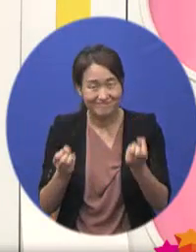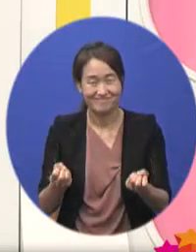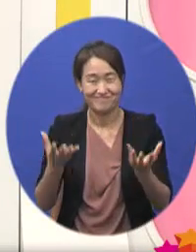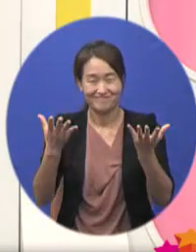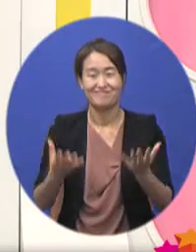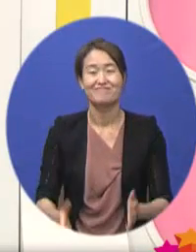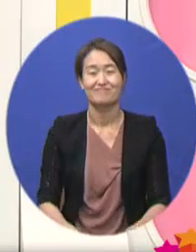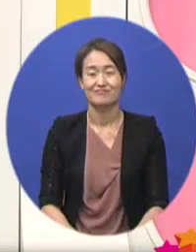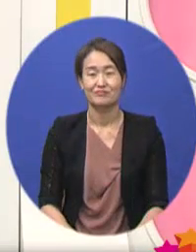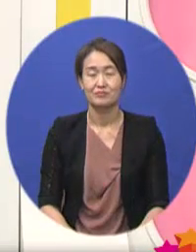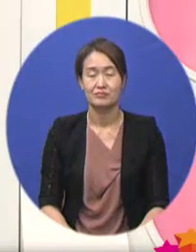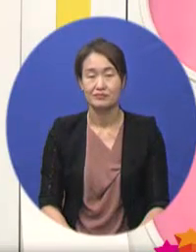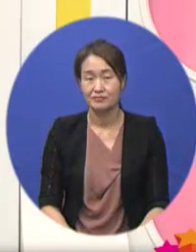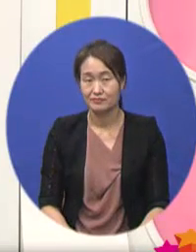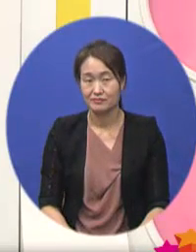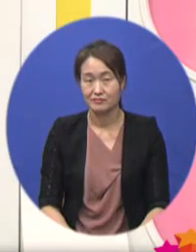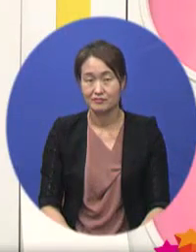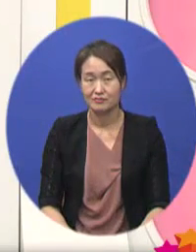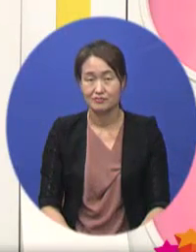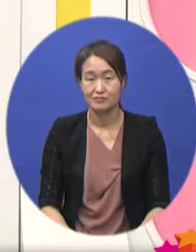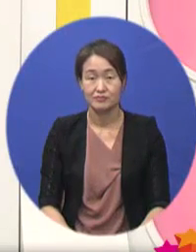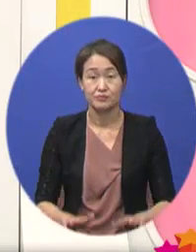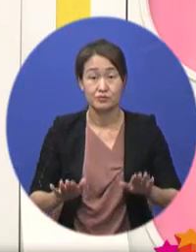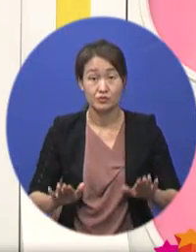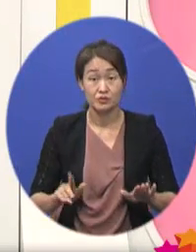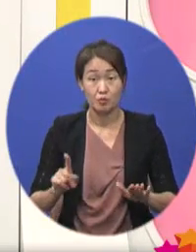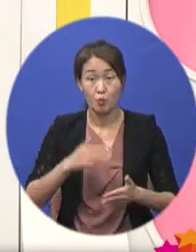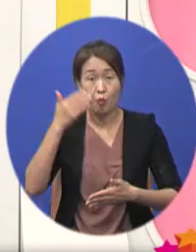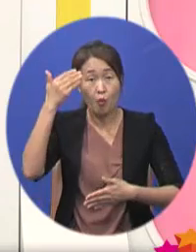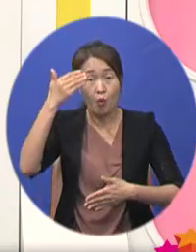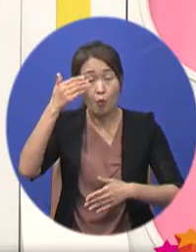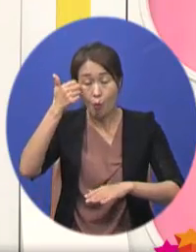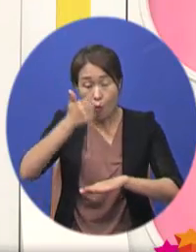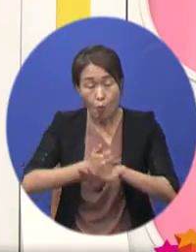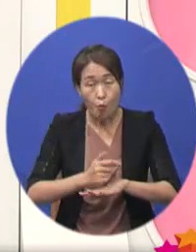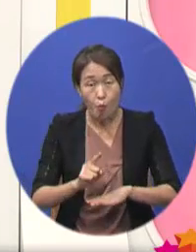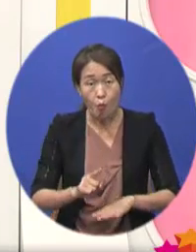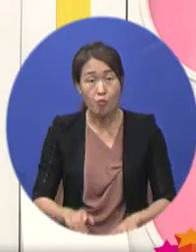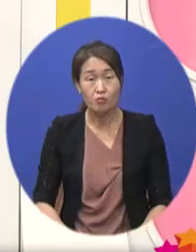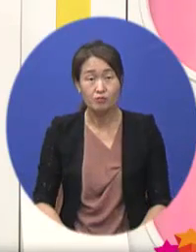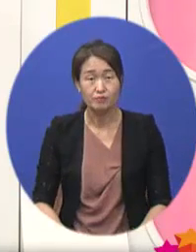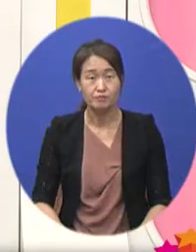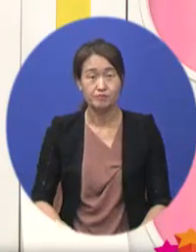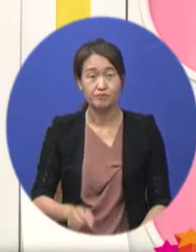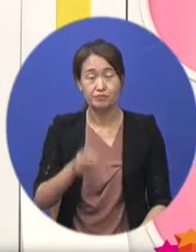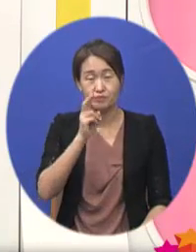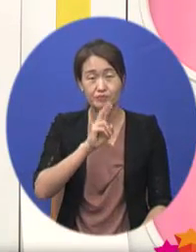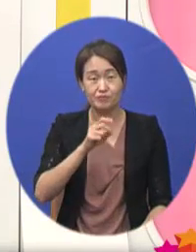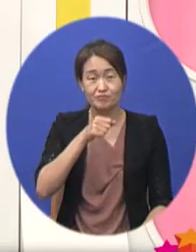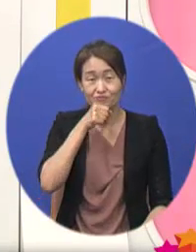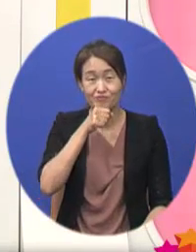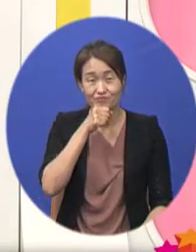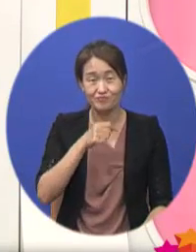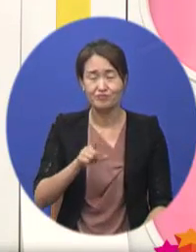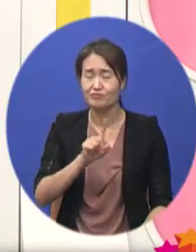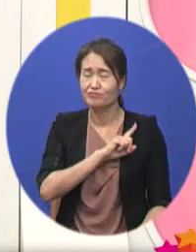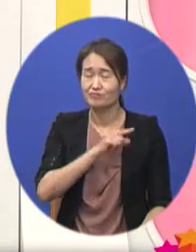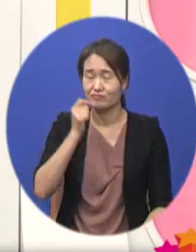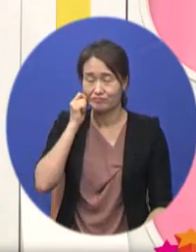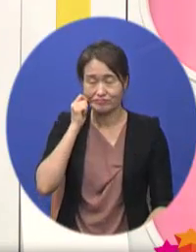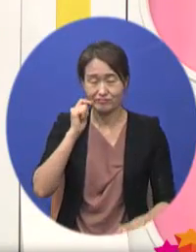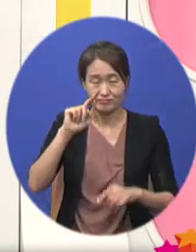축하드립니다. 하겠습니다. 축하드립니다. 네. 자, 이제 뭐가 나왔죠? 시상식. 시상식. 예. 자, 무슨 상인가요, 먼저? 자, 먼저